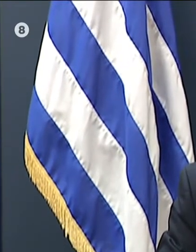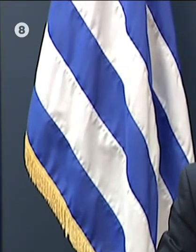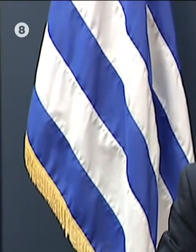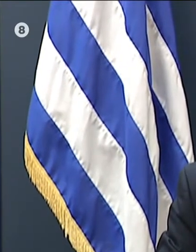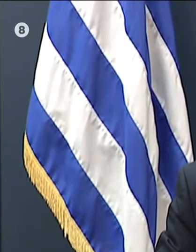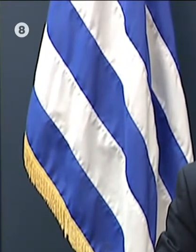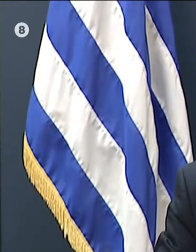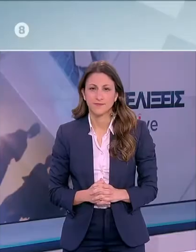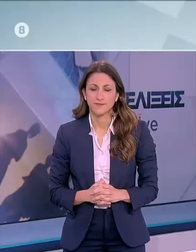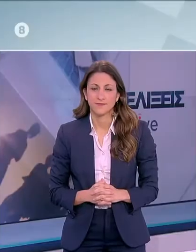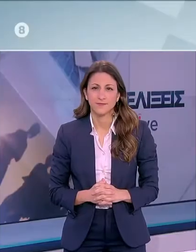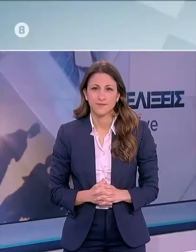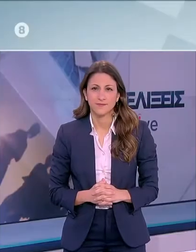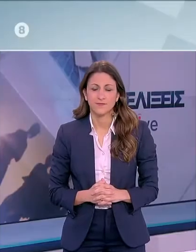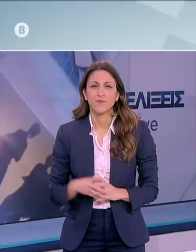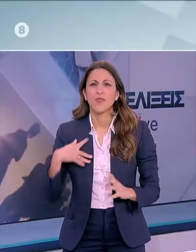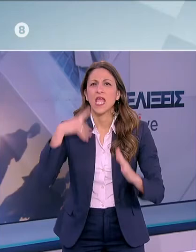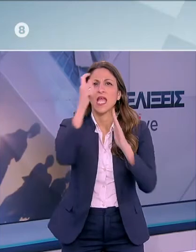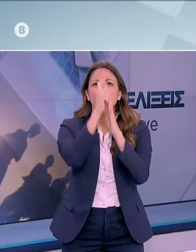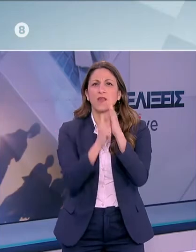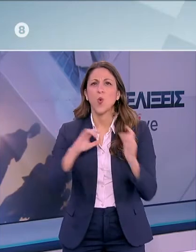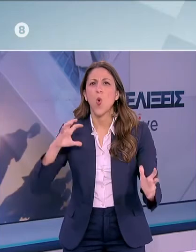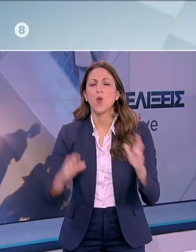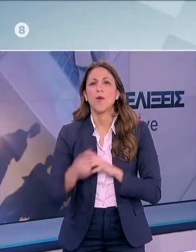ανέρωσαν και έγιναν καλά. Έχουν καταγραφεί παγκοσμίως